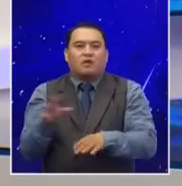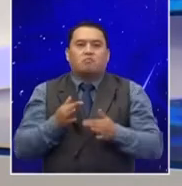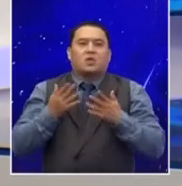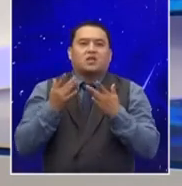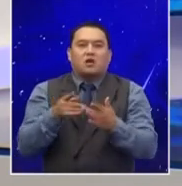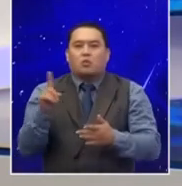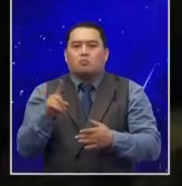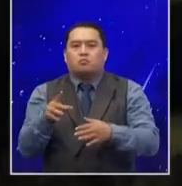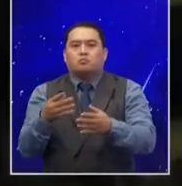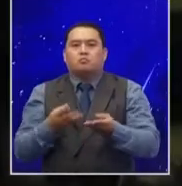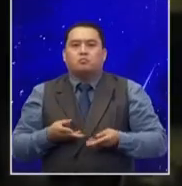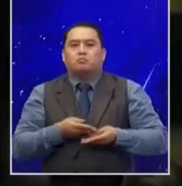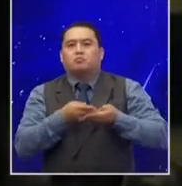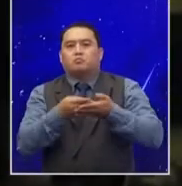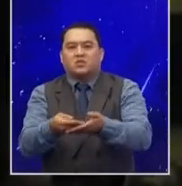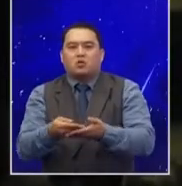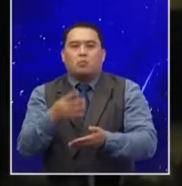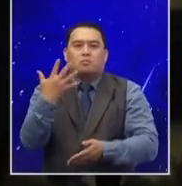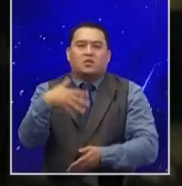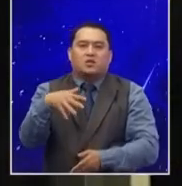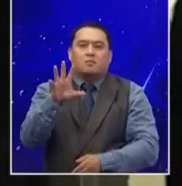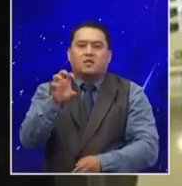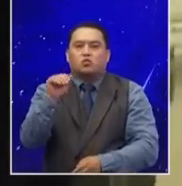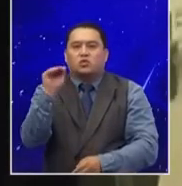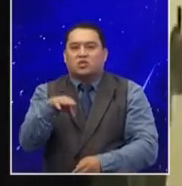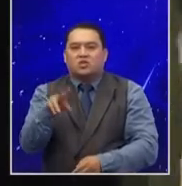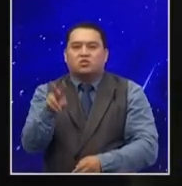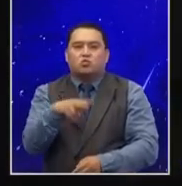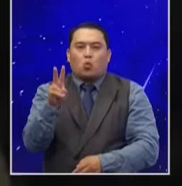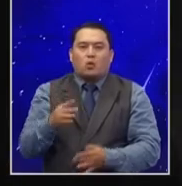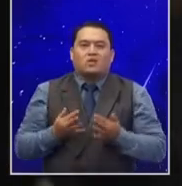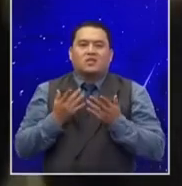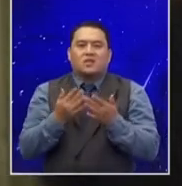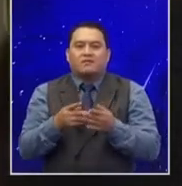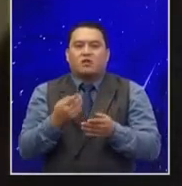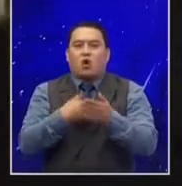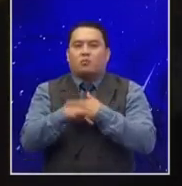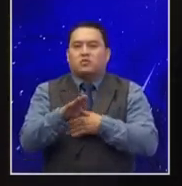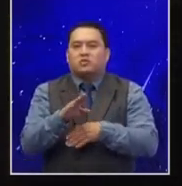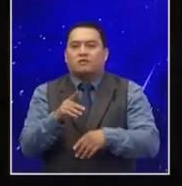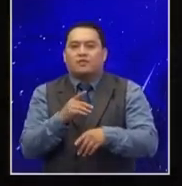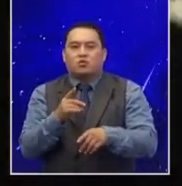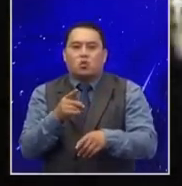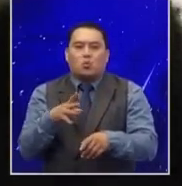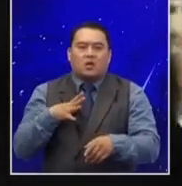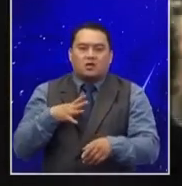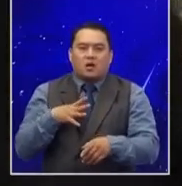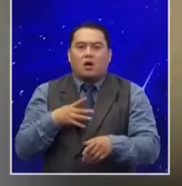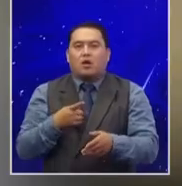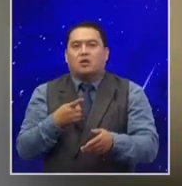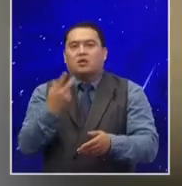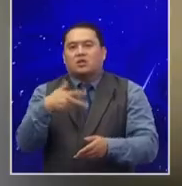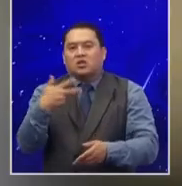потребовал, чтобы ему принесли 500 тысяч долларов и обеспечили безопасный выход из здания. В руках злоумышленника оказались